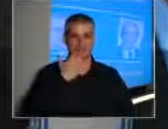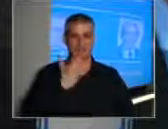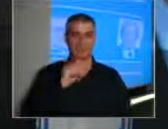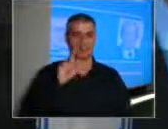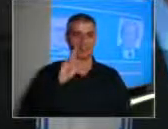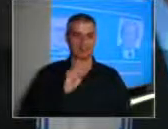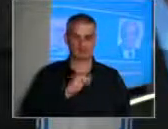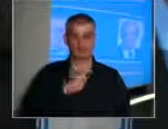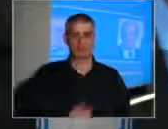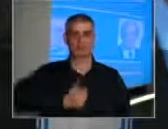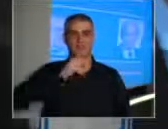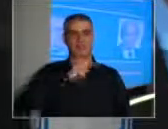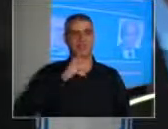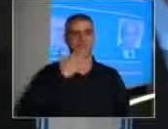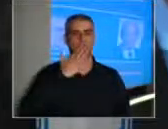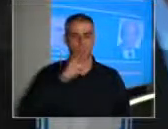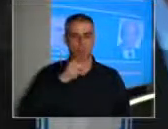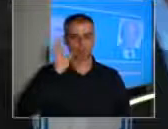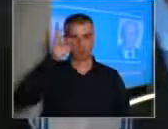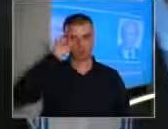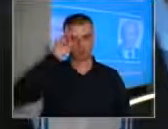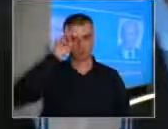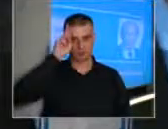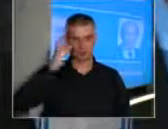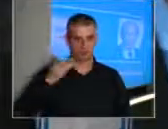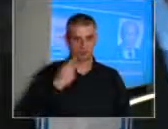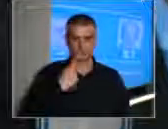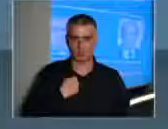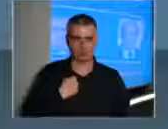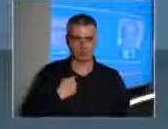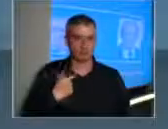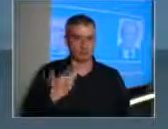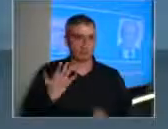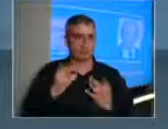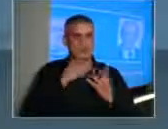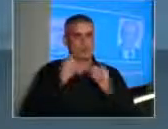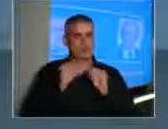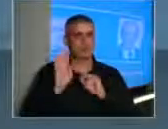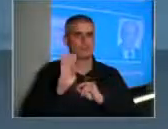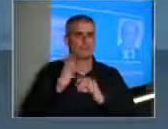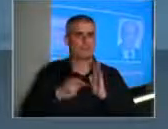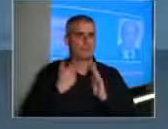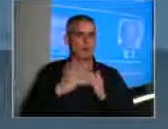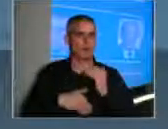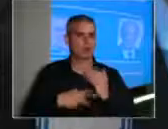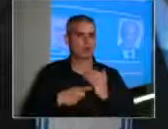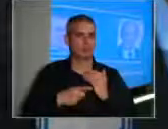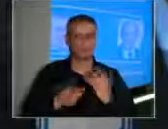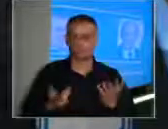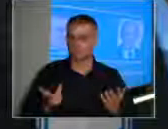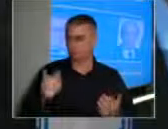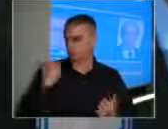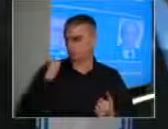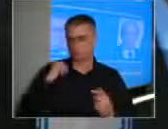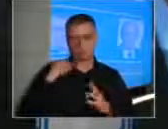אלקין. שלום. לשר לענייני ירושלים מהליכוד. אז תגיד, מתי דיברת עם נתניהו לאחרונה? היינו